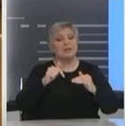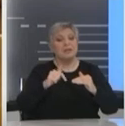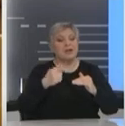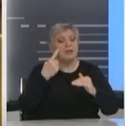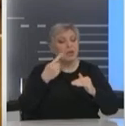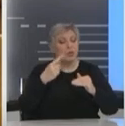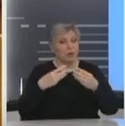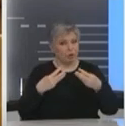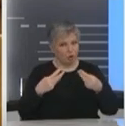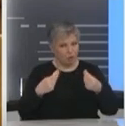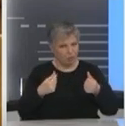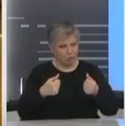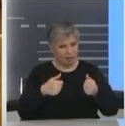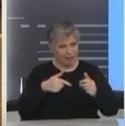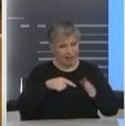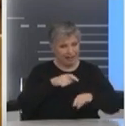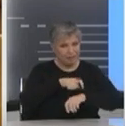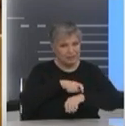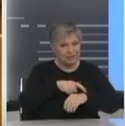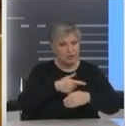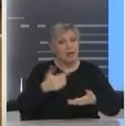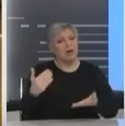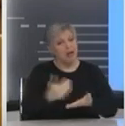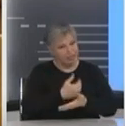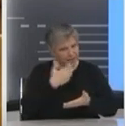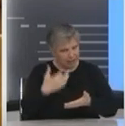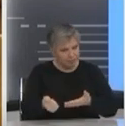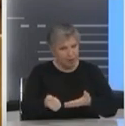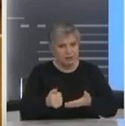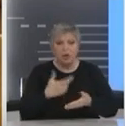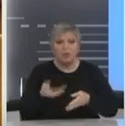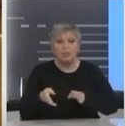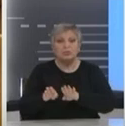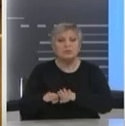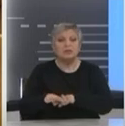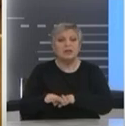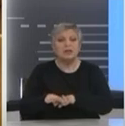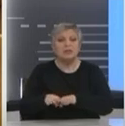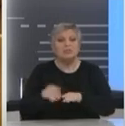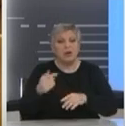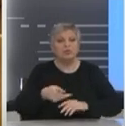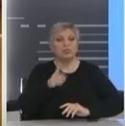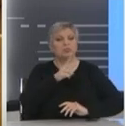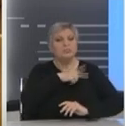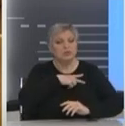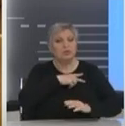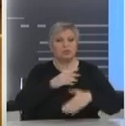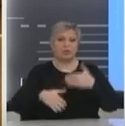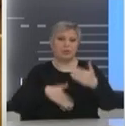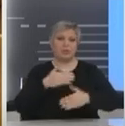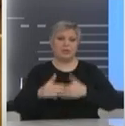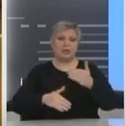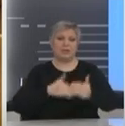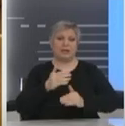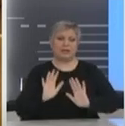και ορθολογικό σύστημα δεν θα επιφέρει σημαντικές μειώσεις σε αυτούς οι οποίοι τα προηγούμενα χρόνια